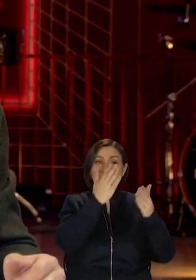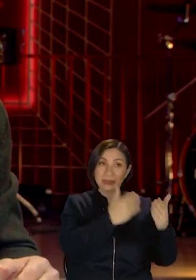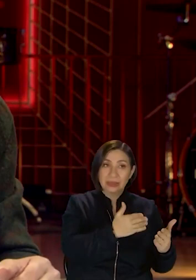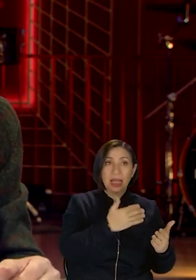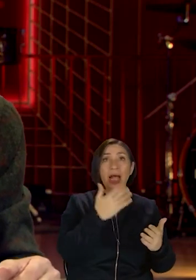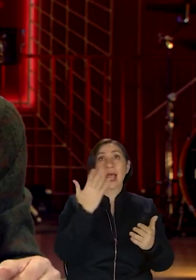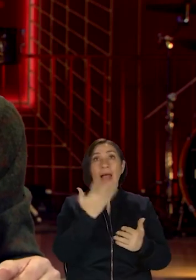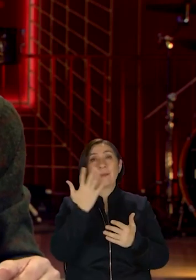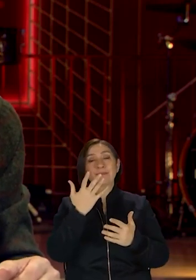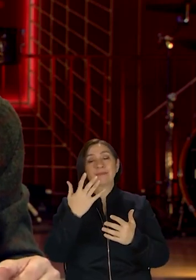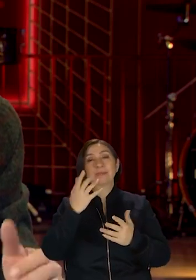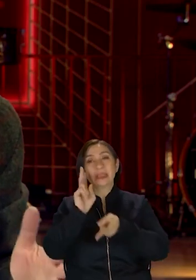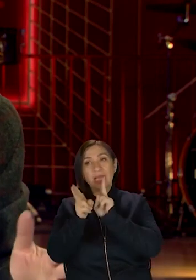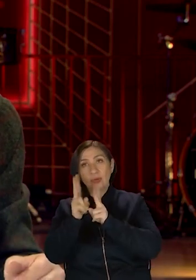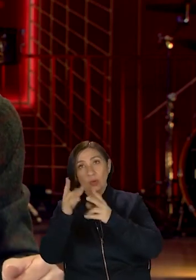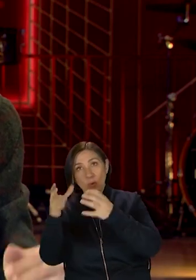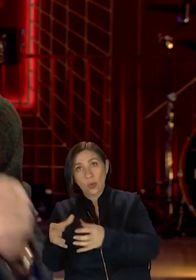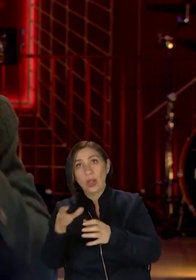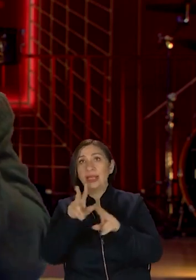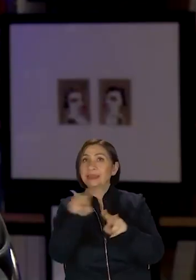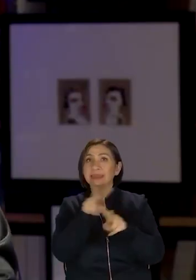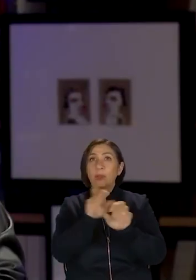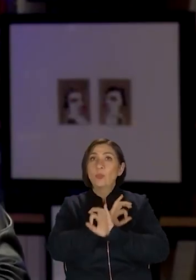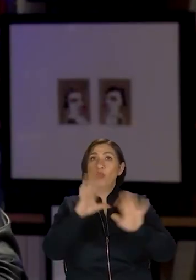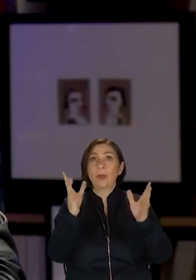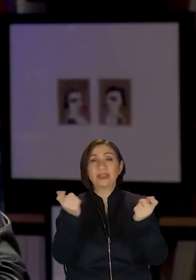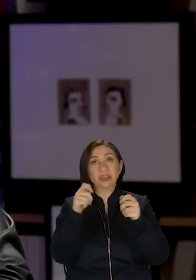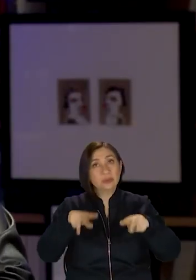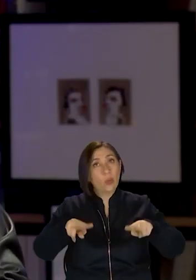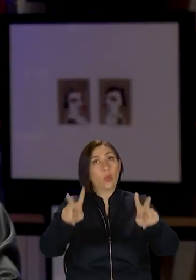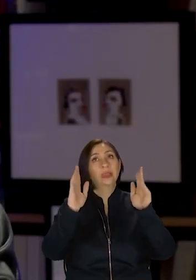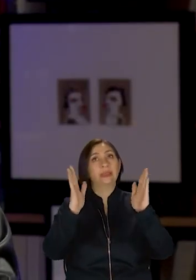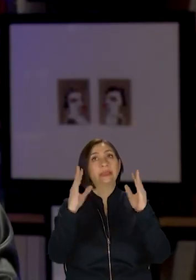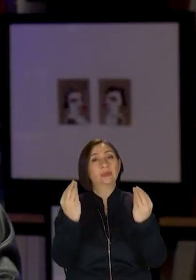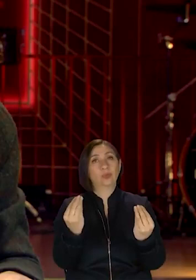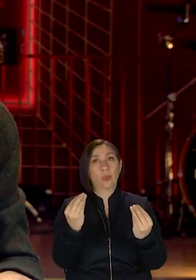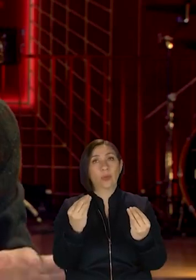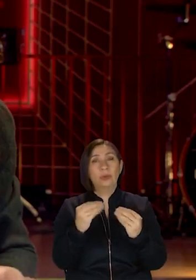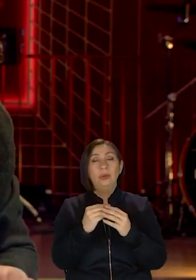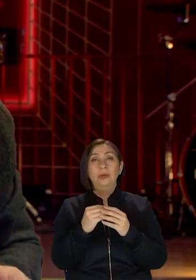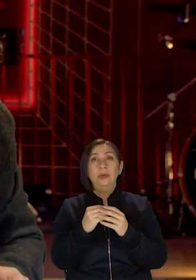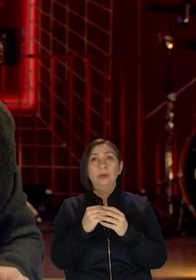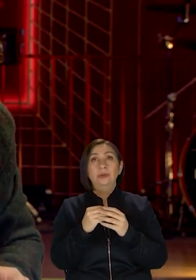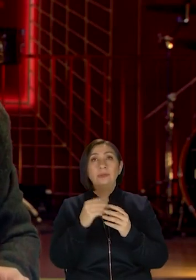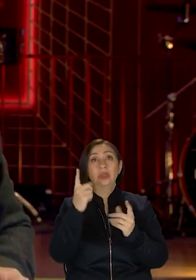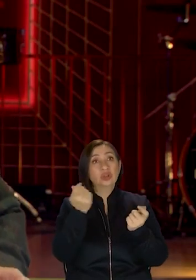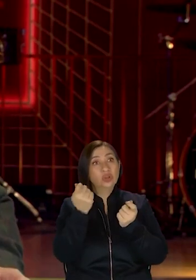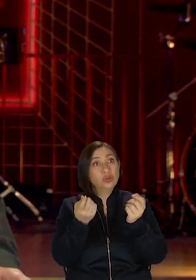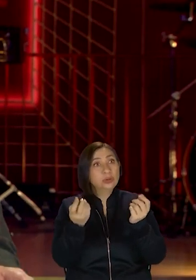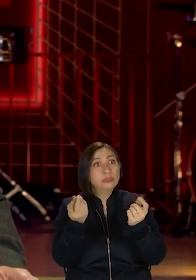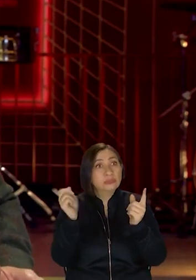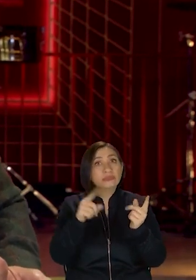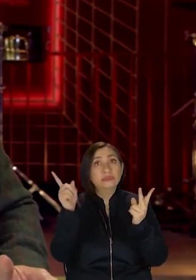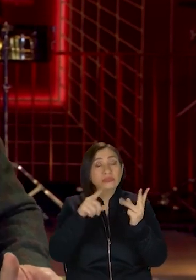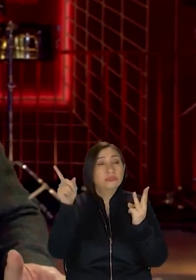hem drama tarafı ikisi de mükemmelen çalışıyor. Hem yani güzel gidiyor. Hem aynen. Bir de çok eski oyunlarımız devam